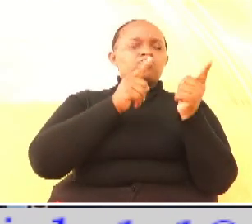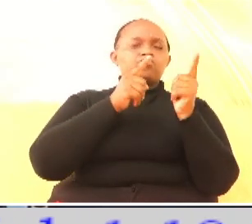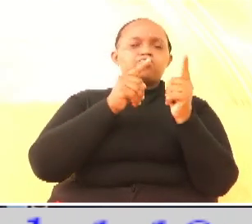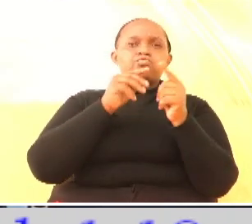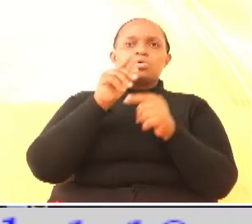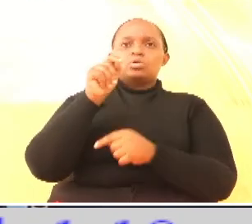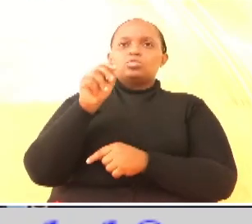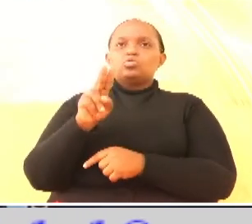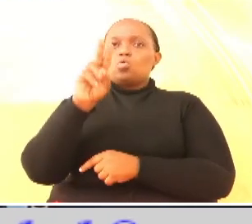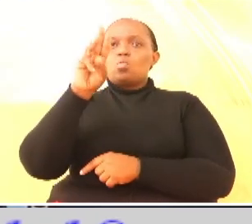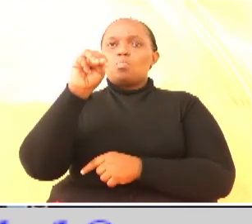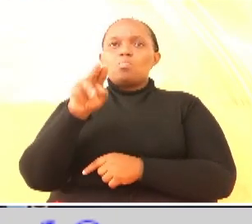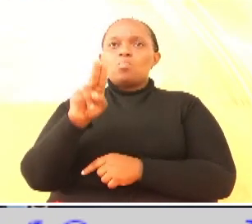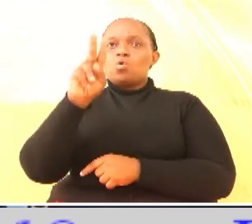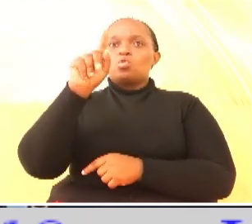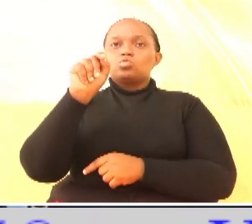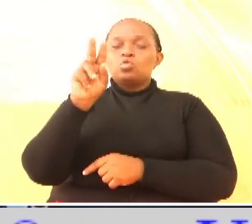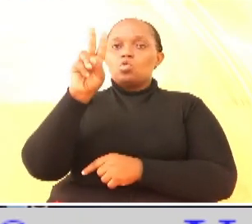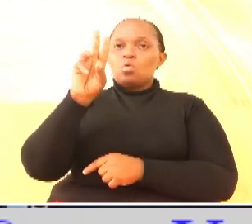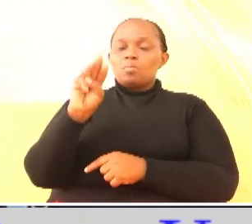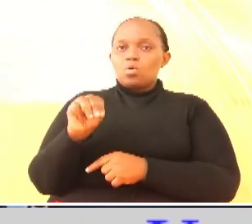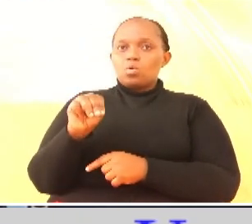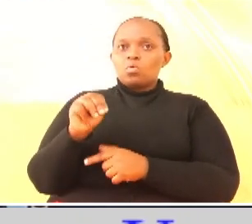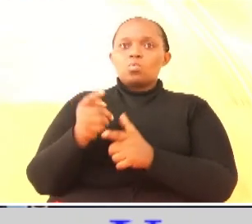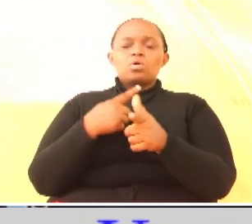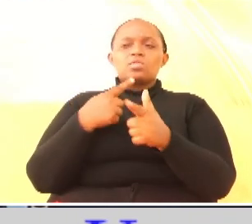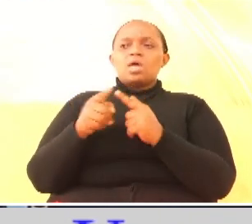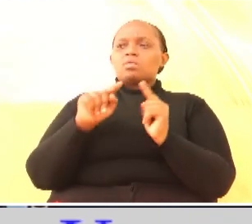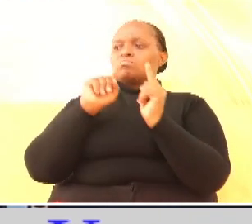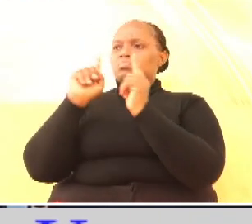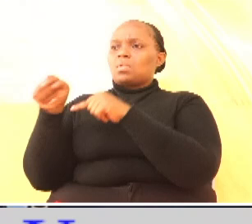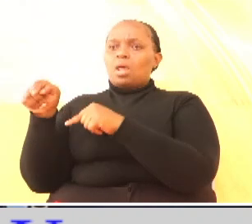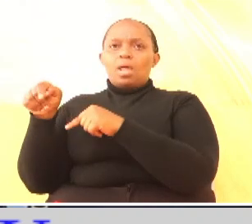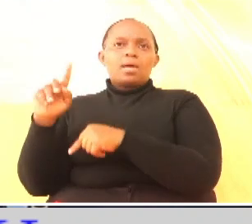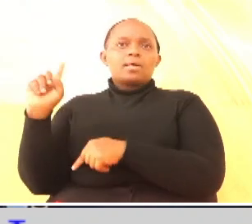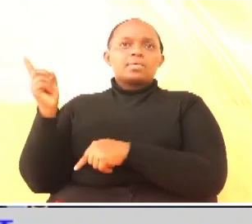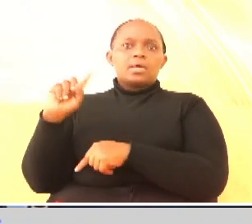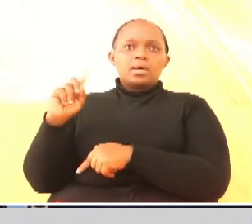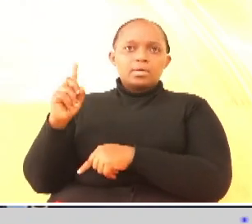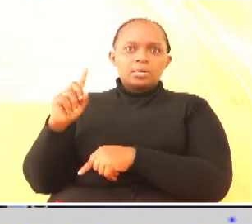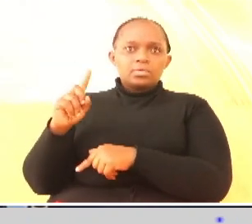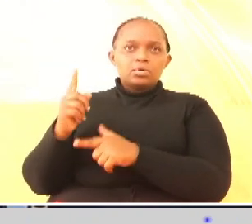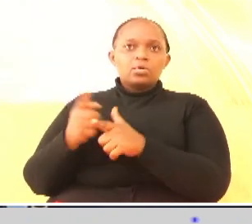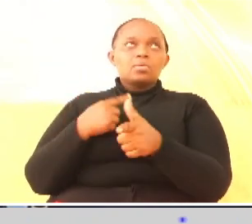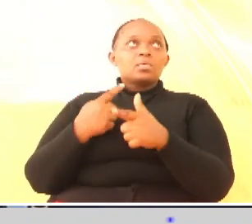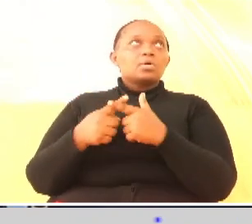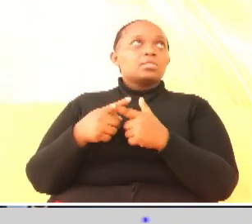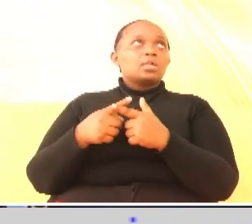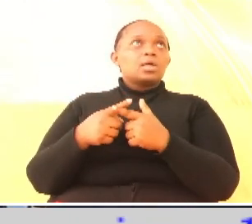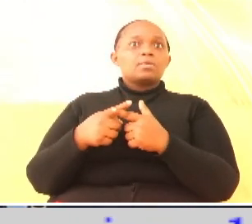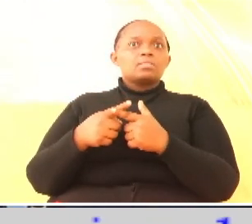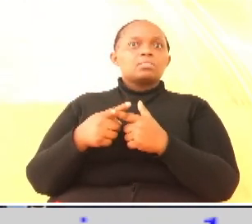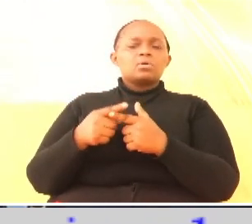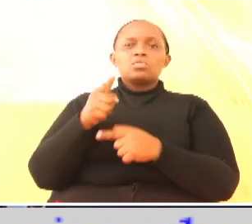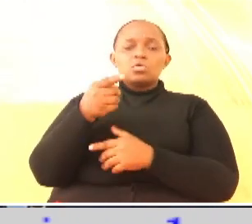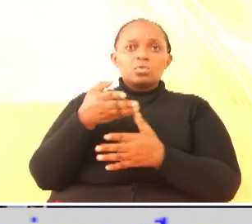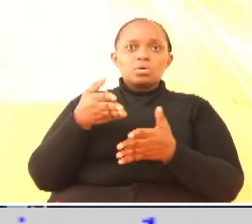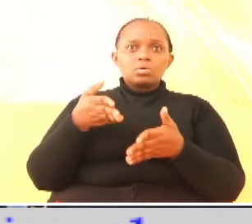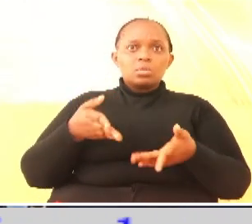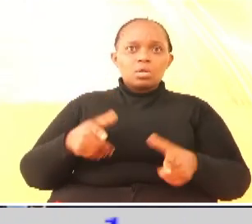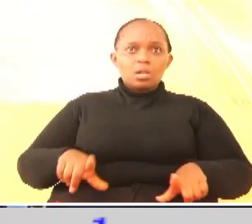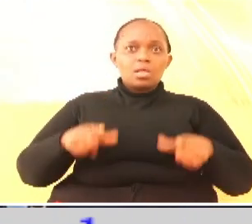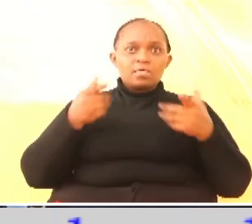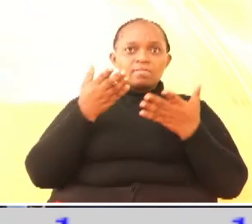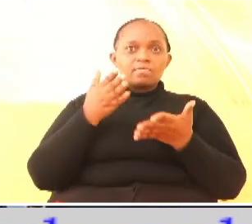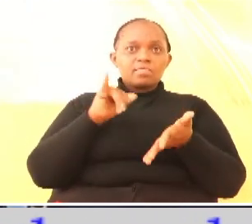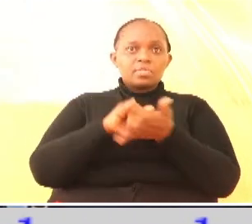St. Andrews, ikakuja na huku Bahati. Sijui kama nyinyi mlikuwa Madhare. Mlikuwa Madhare zamani?